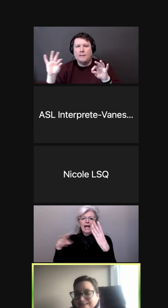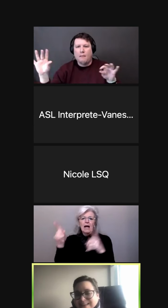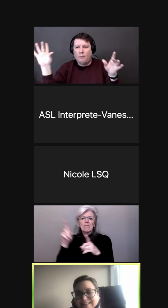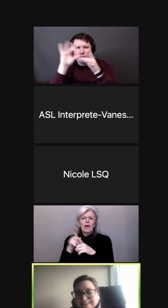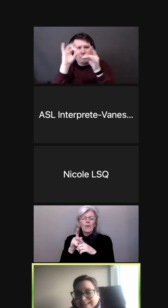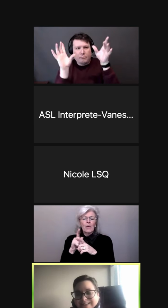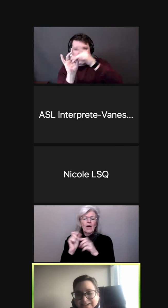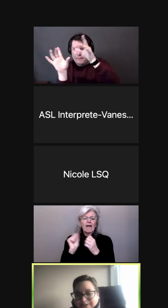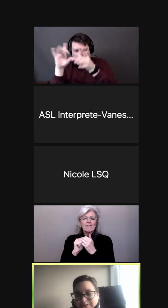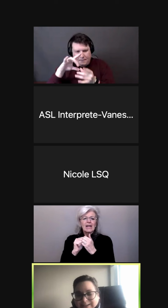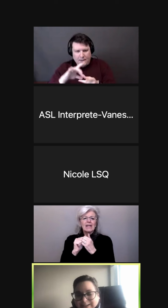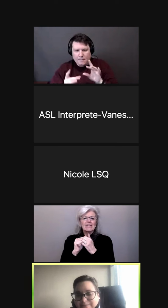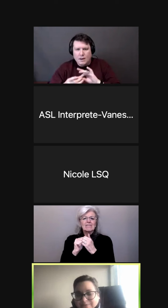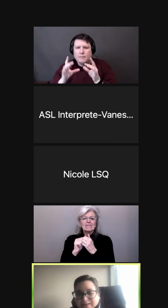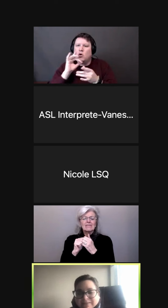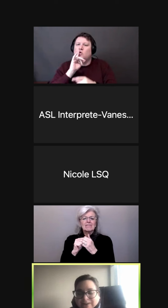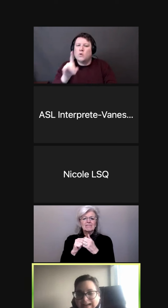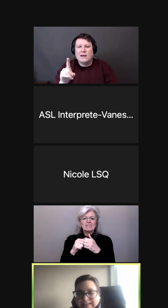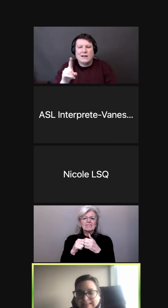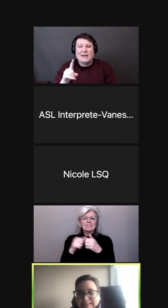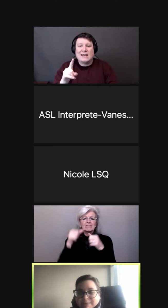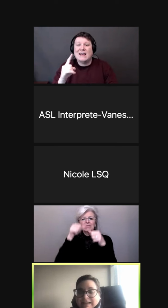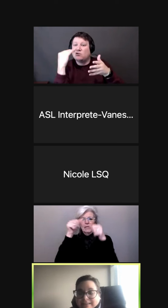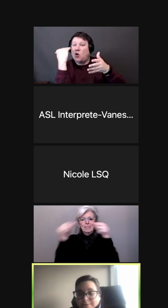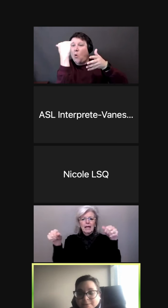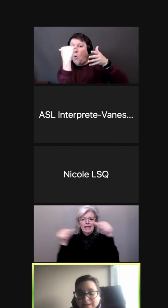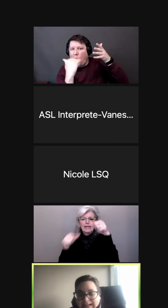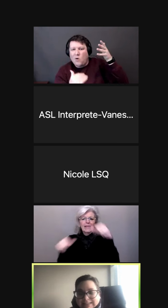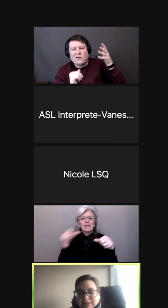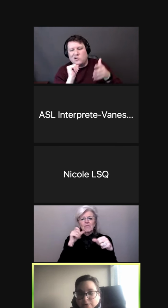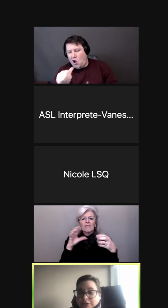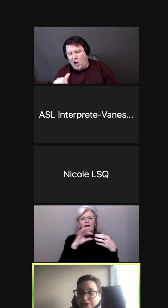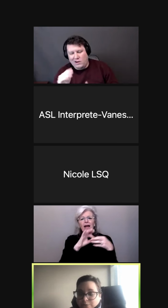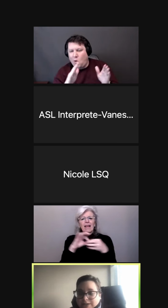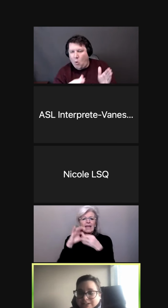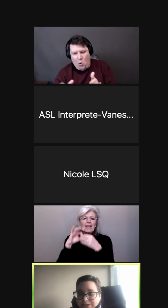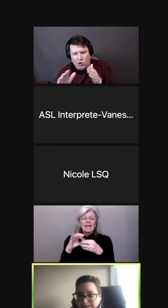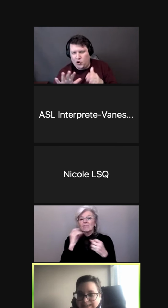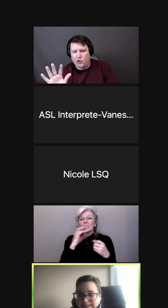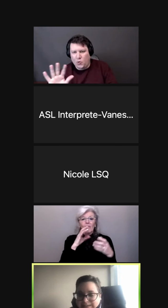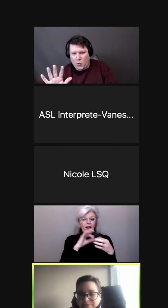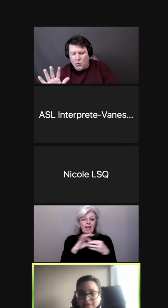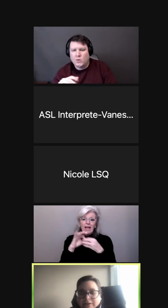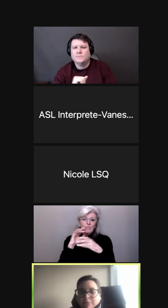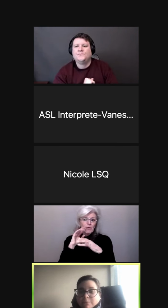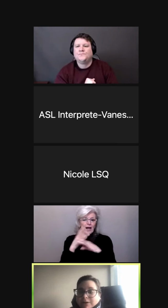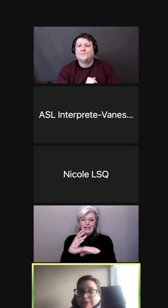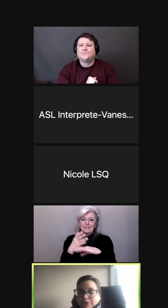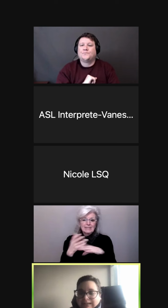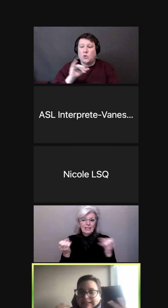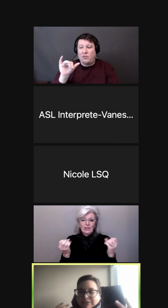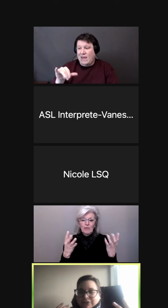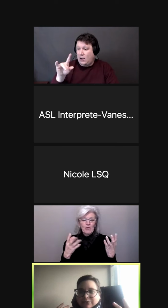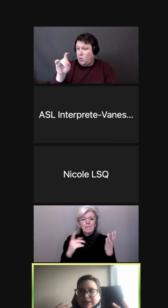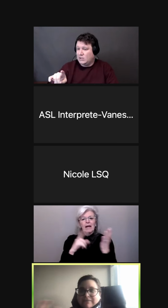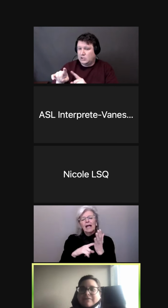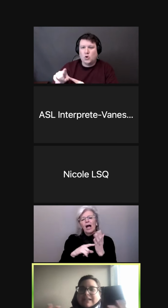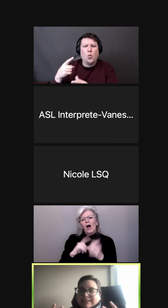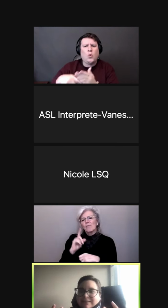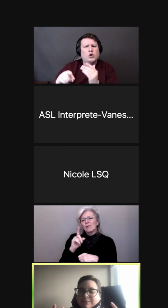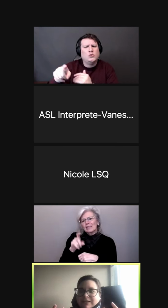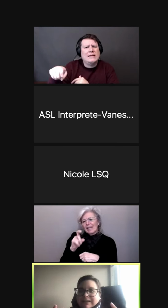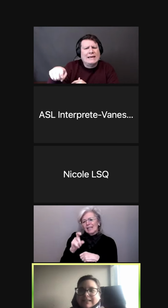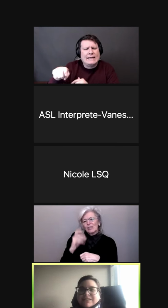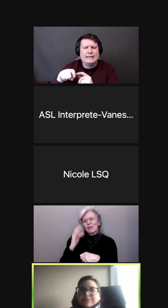épingles pour établir des liens parce qu'il n'y a pas de lien pour l'accès. Mais lorsqu'on pose la question à